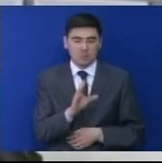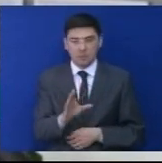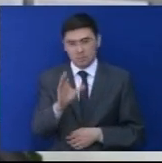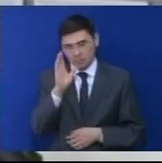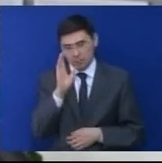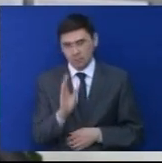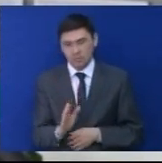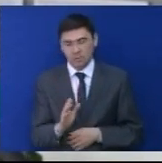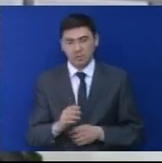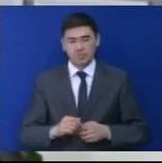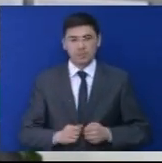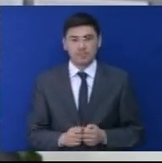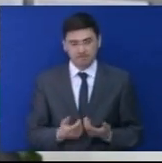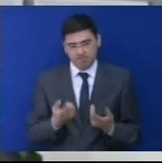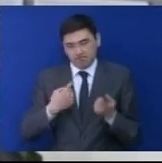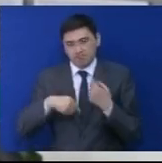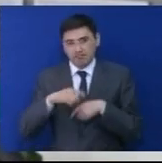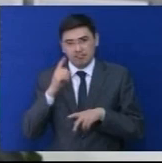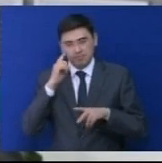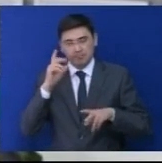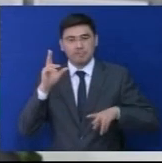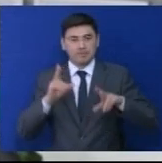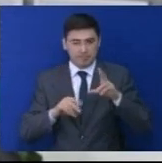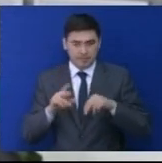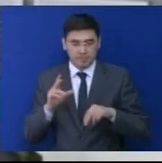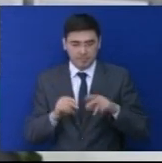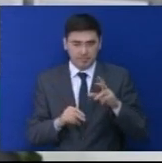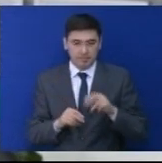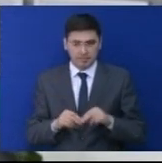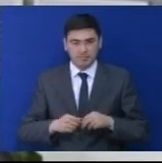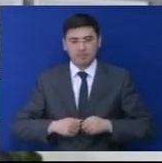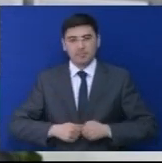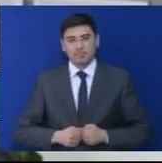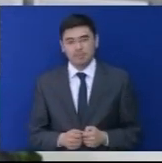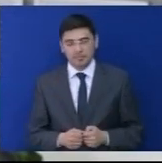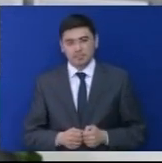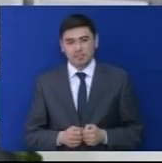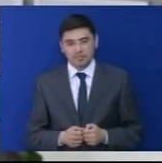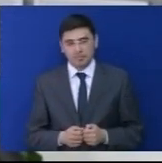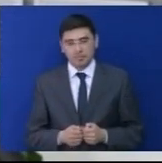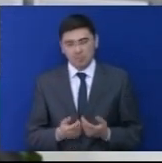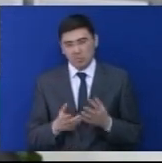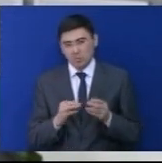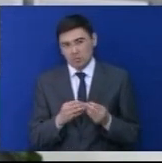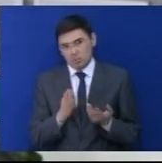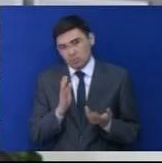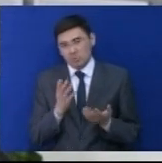обратят внимание на эту проблему, и в этом плане будет какое-то